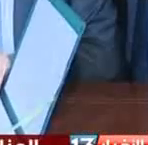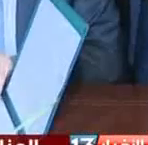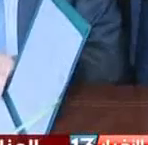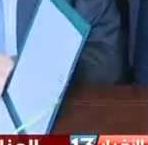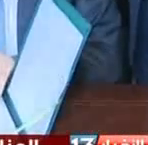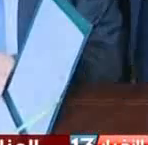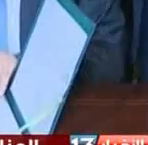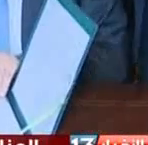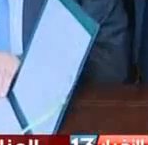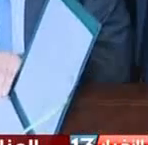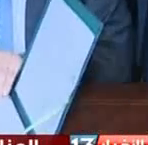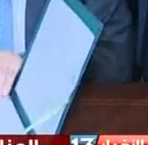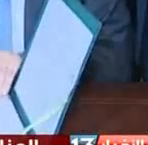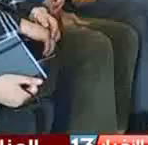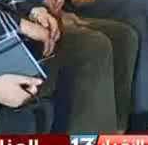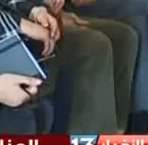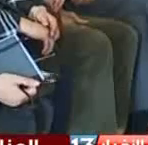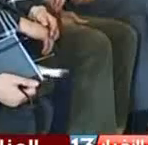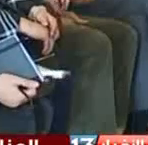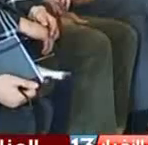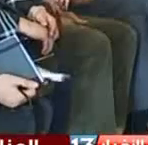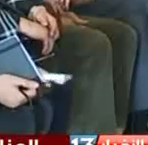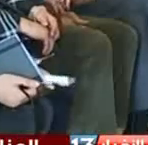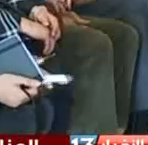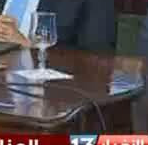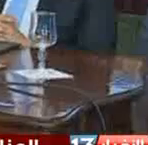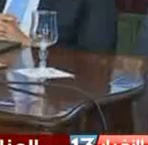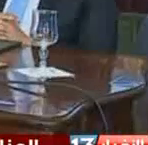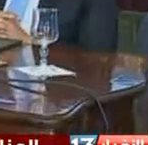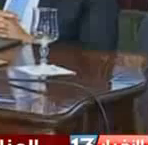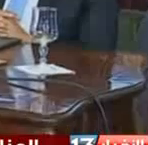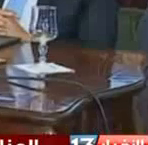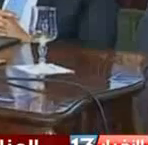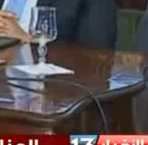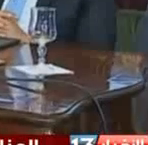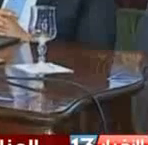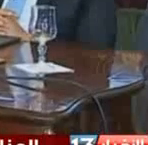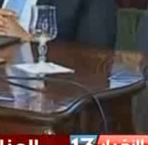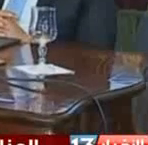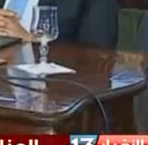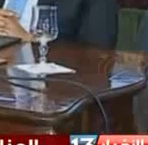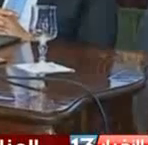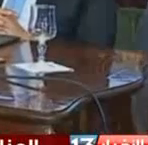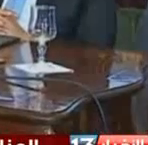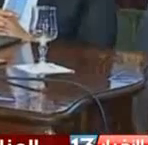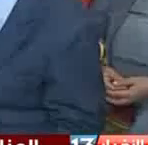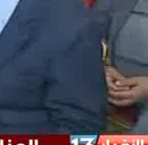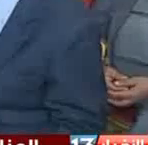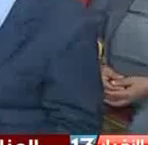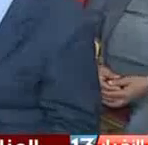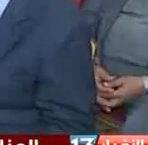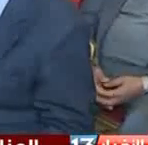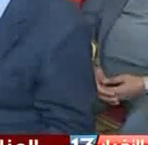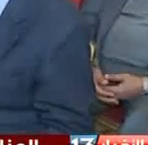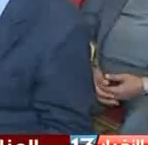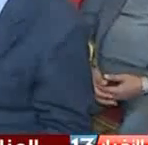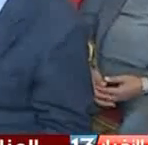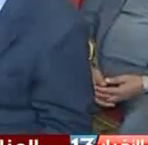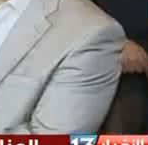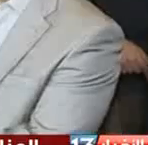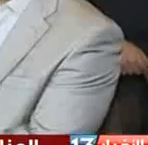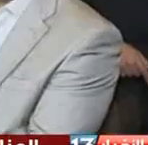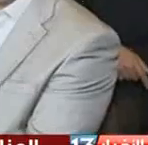بلدية منوبة تعرض تجربة نموذجية في النزاهة والشفافية، وتوقع اتفاقية مع الهيئة العليا لمكافحة